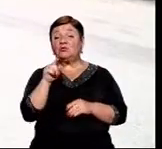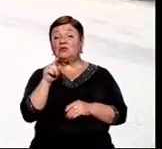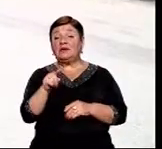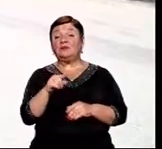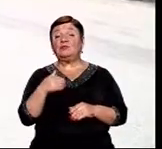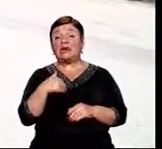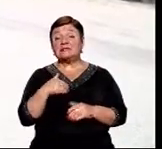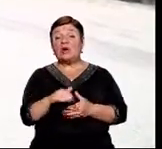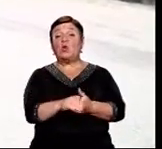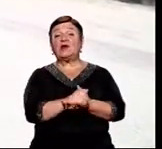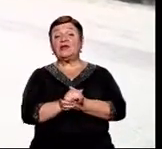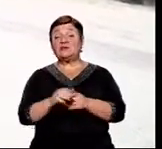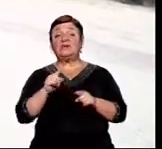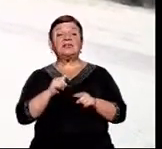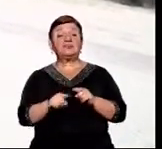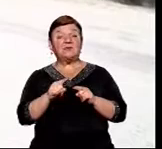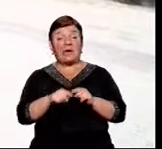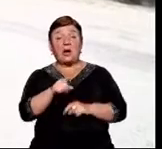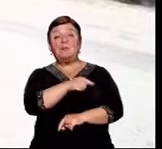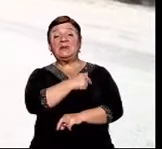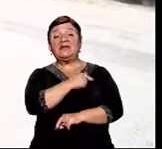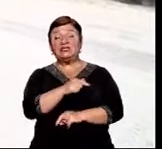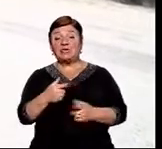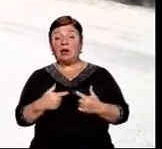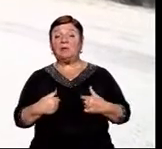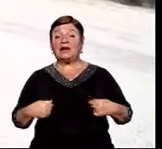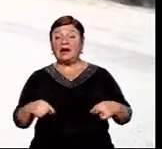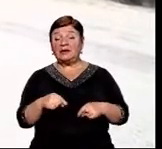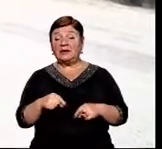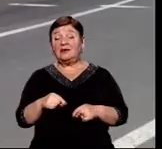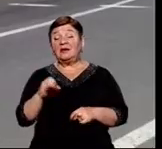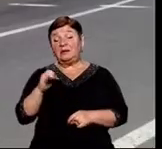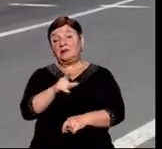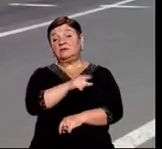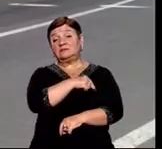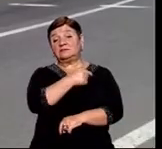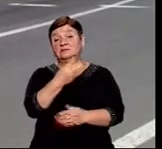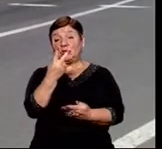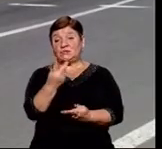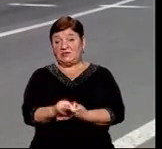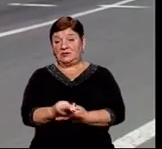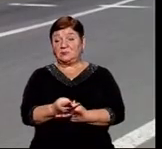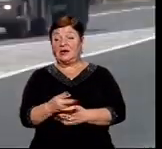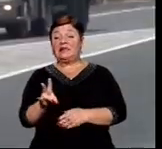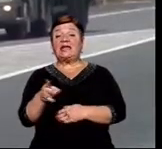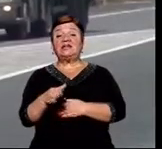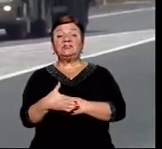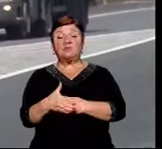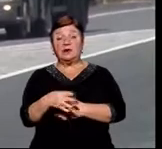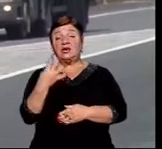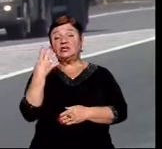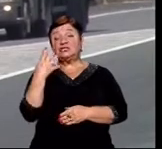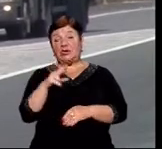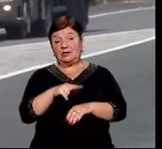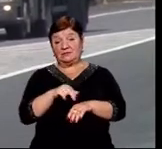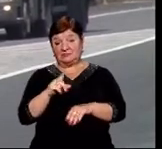У нас є організована швидка медична бригада і госпіталізуємо. На посту Нижні Ворота патрулюють 4